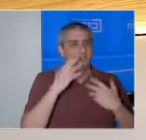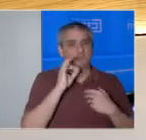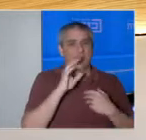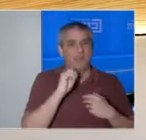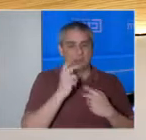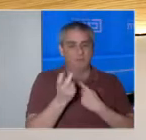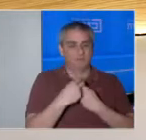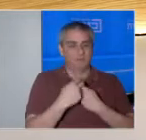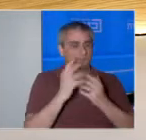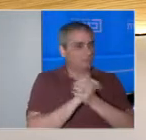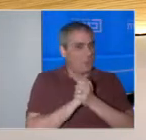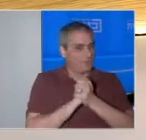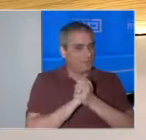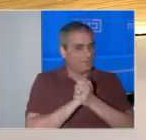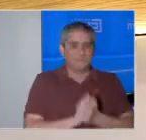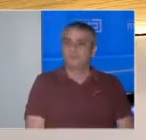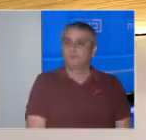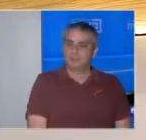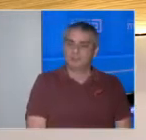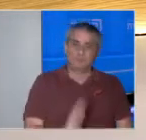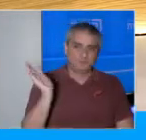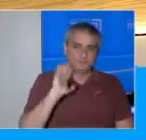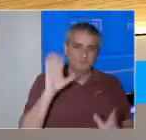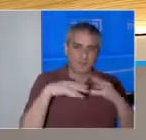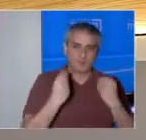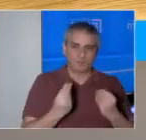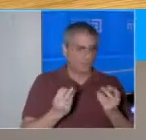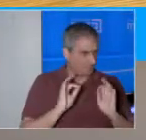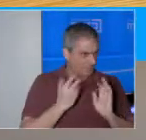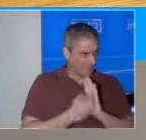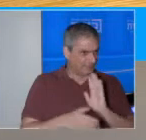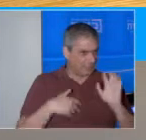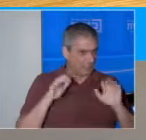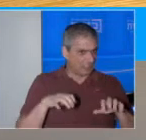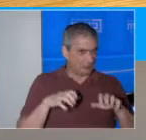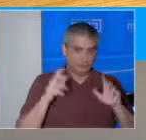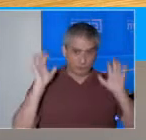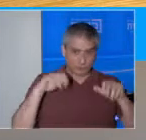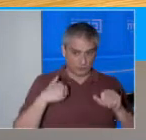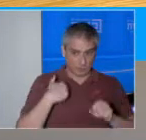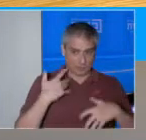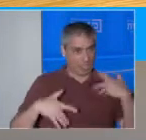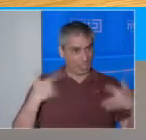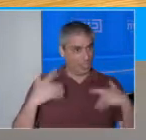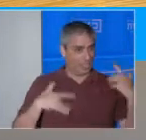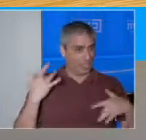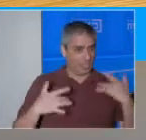מטאוטק, מצטרף אלינו, שלום. שלום, ערב טוב. אז באמת חסר לנו גשם, וכשיורד גשם אנחנו